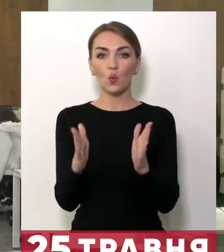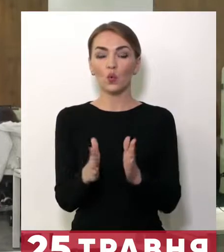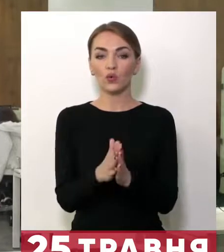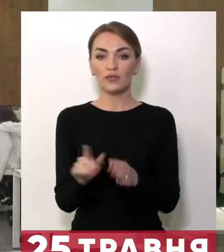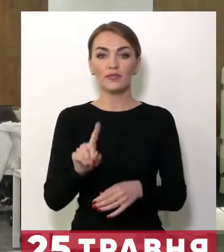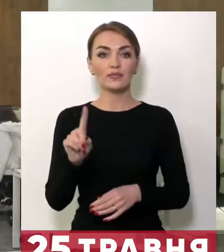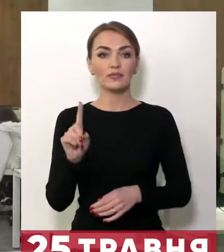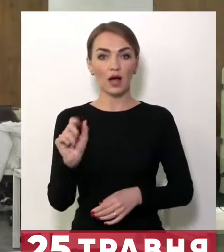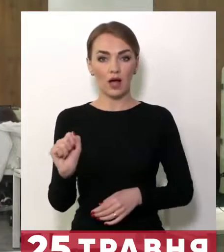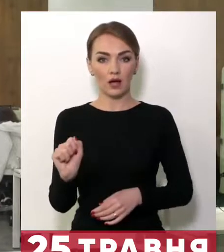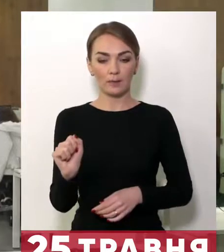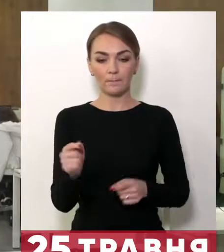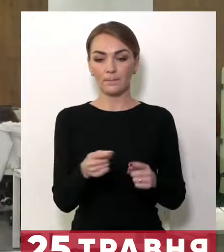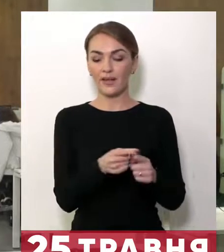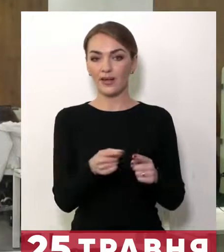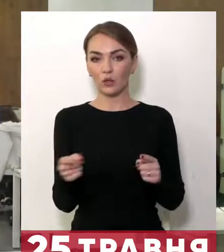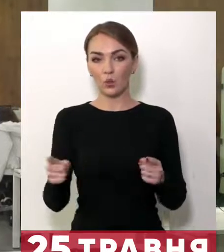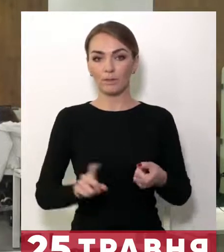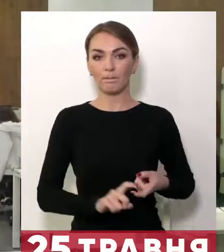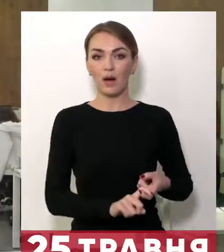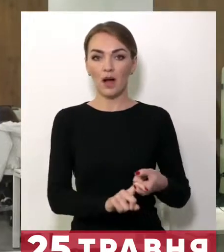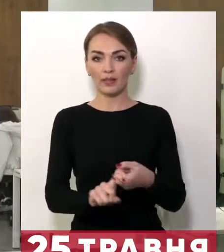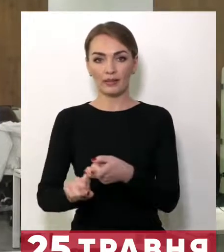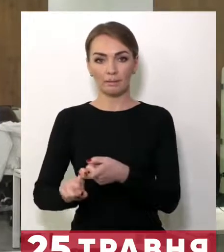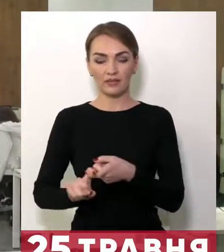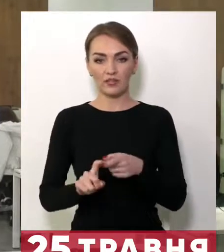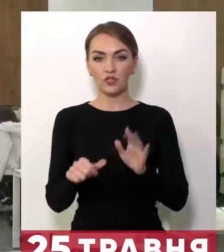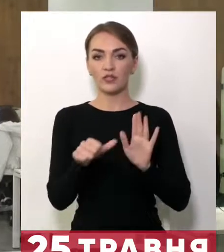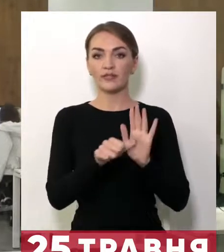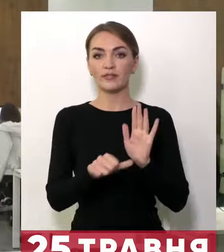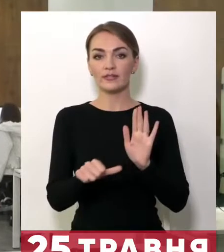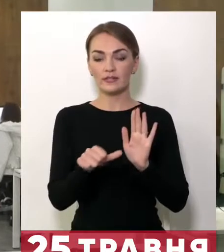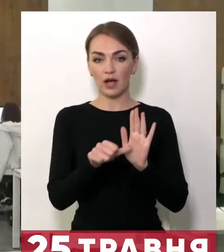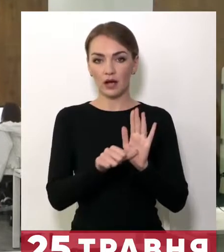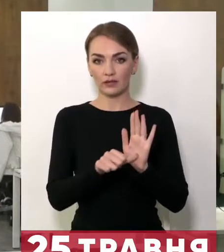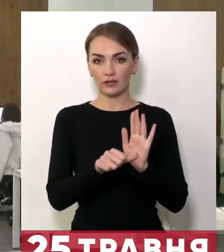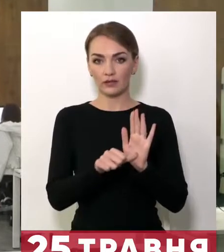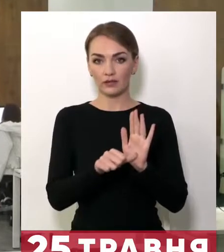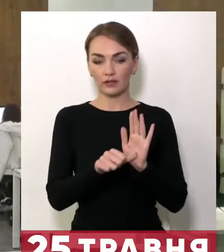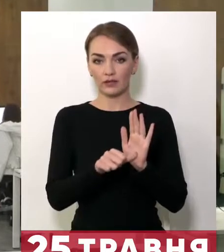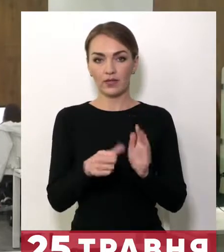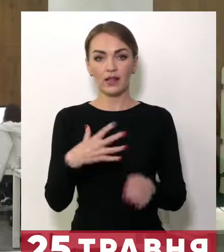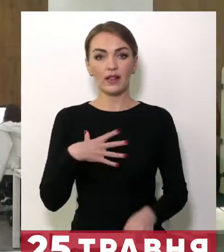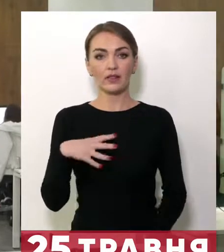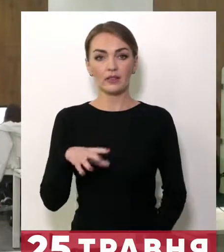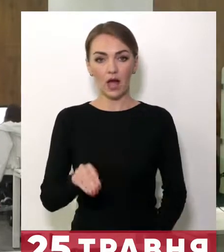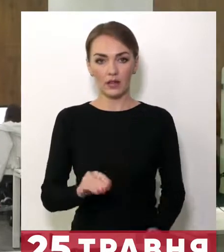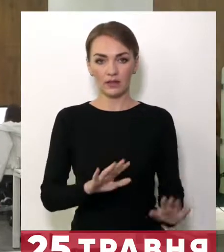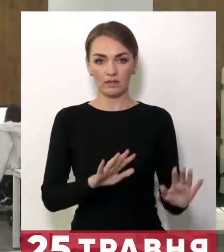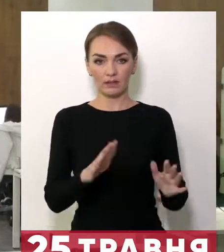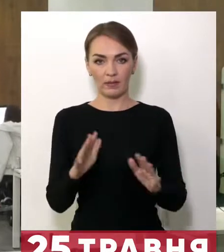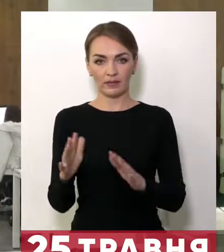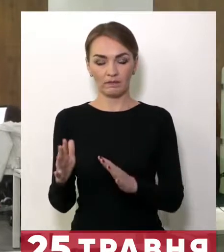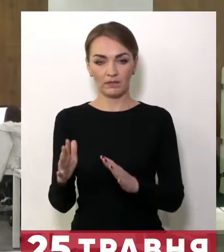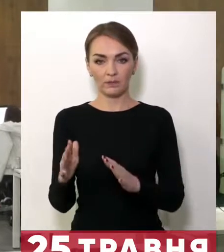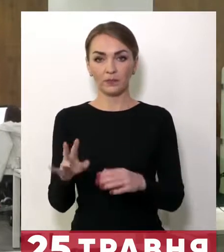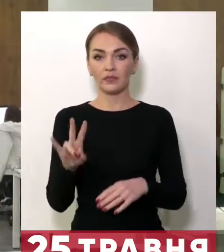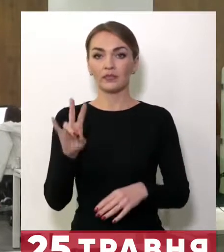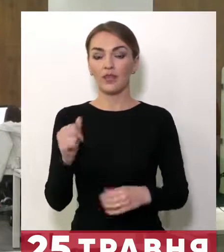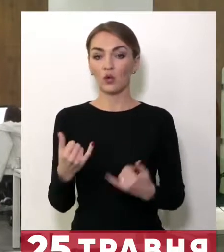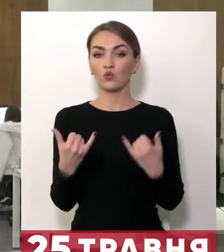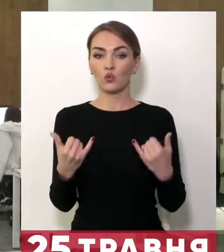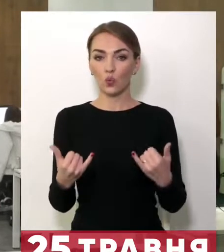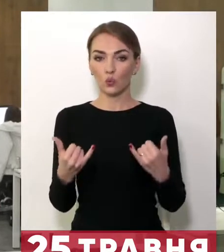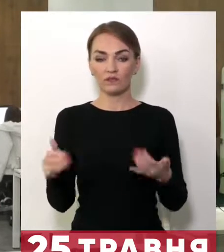за період пандемії 60 летальних випадків. На